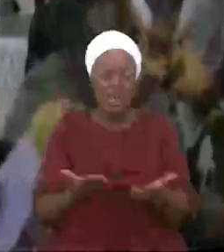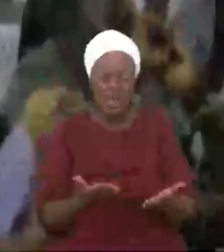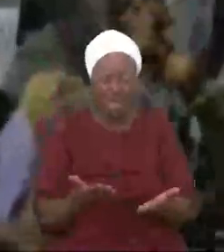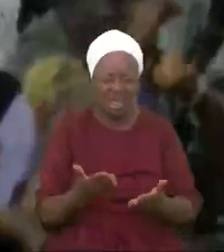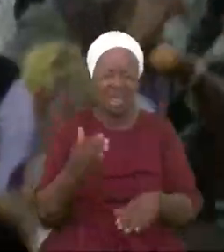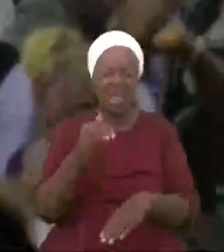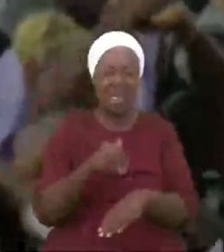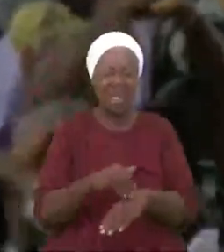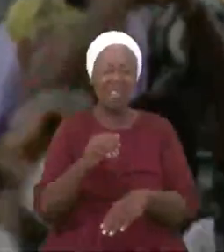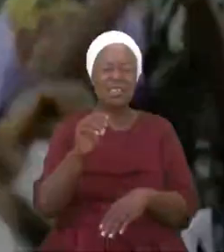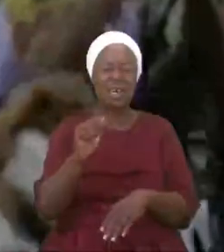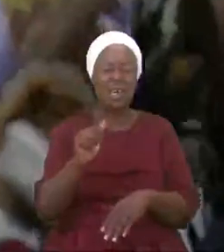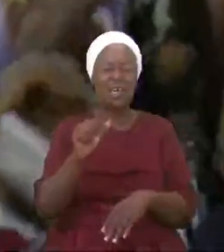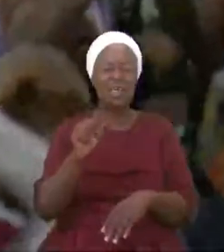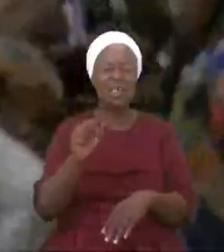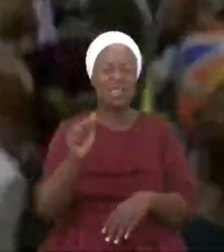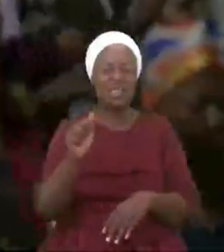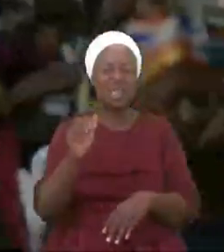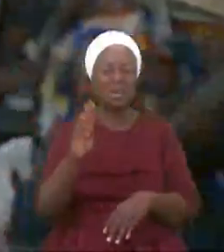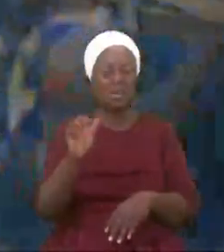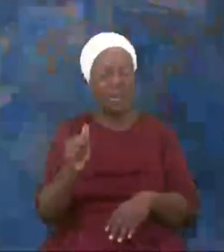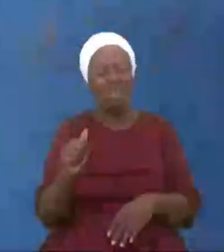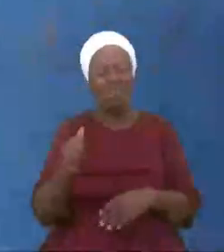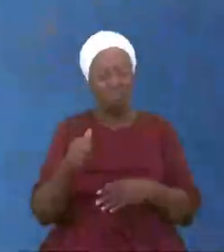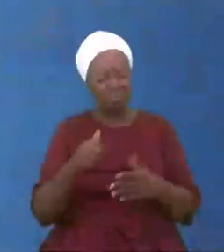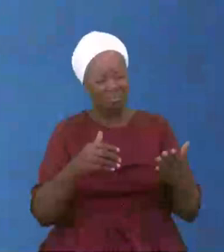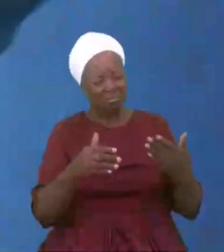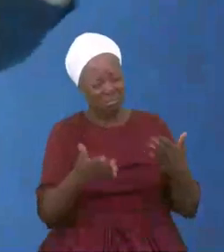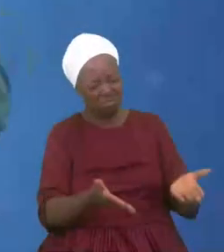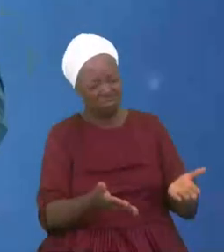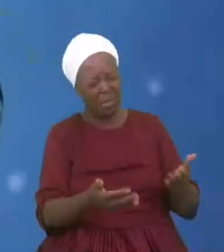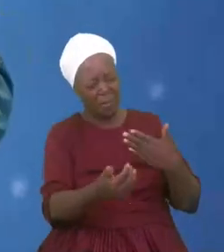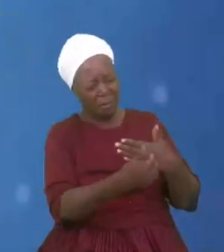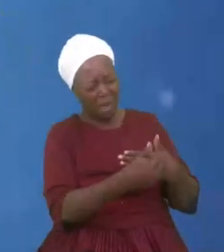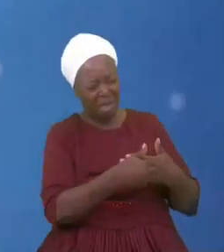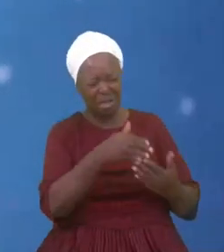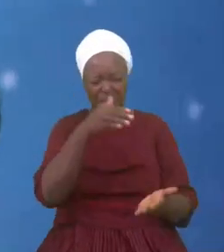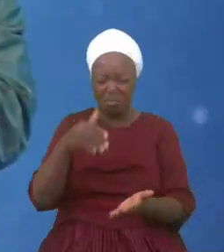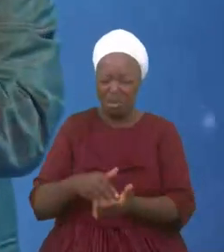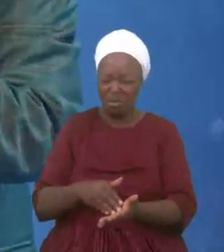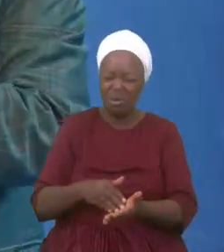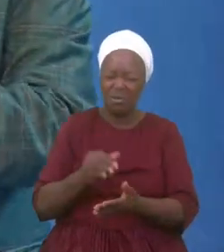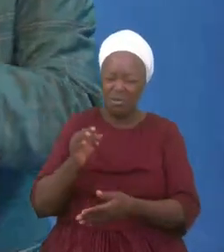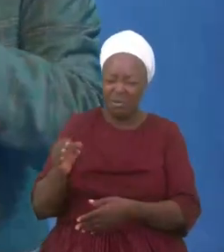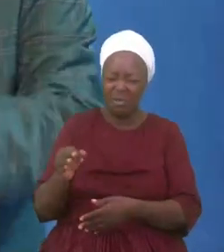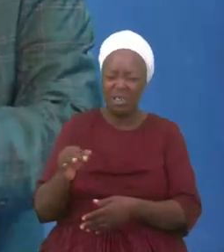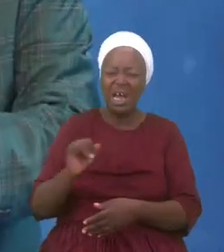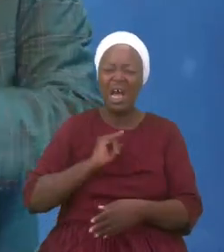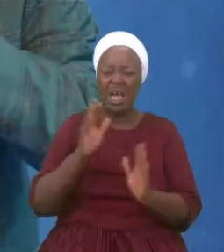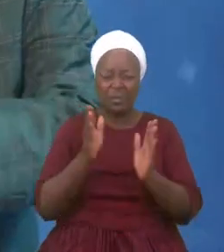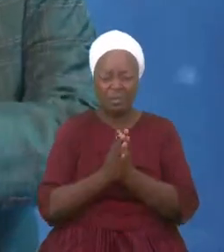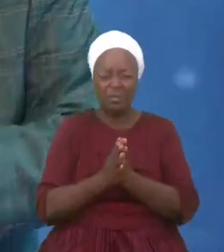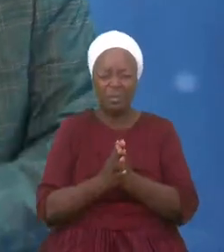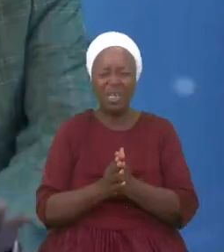au nom de Jésus-Christ ici à ma gauche à ma droite et au milieu